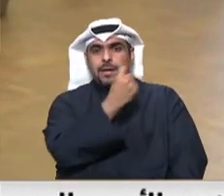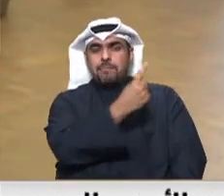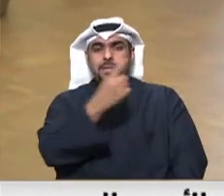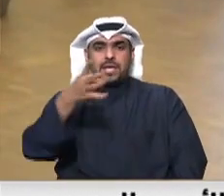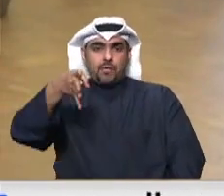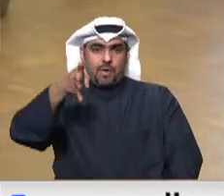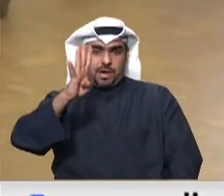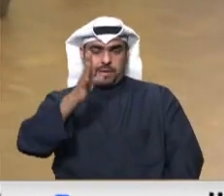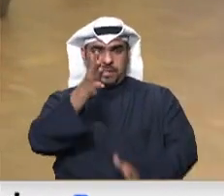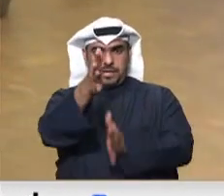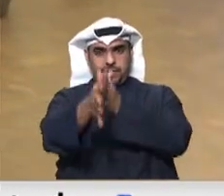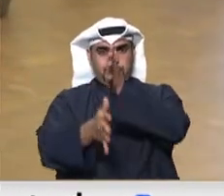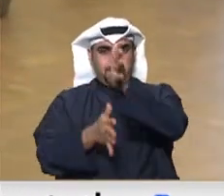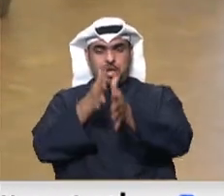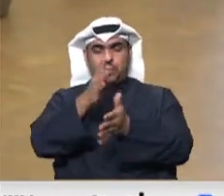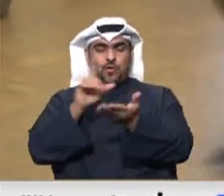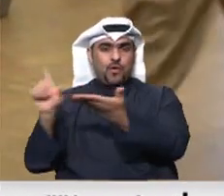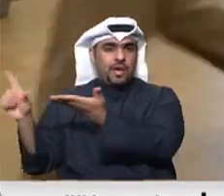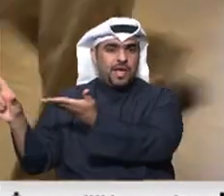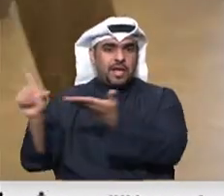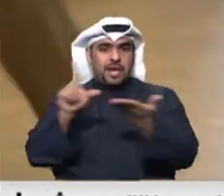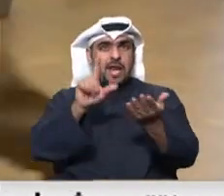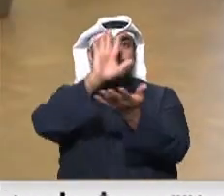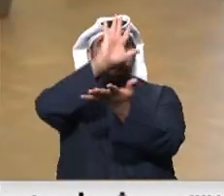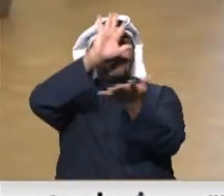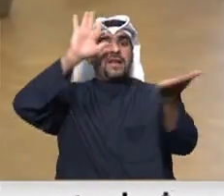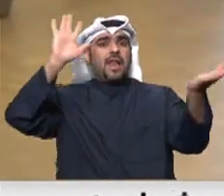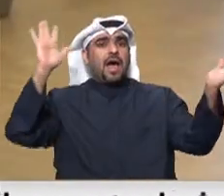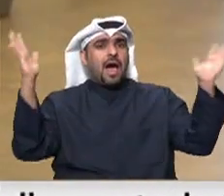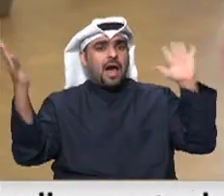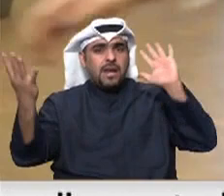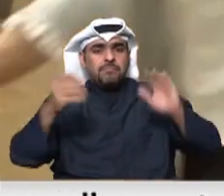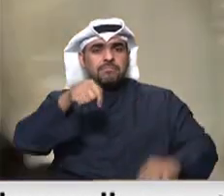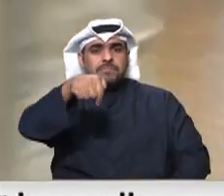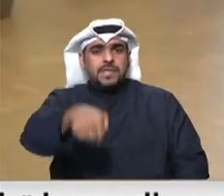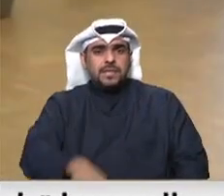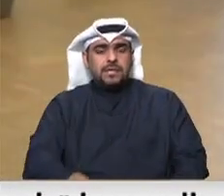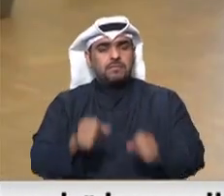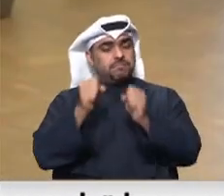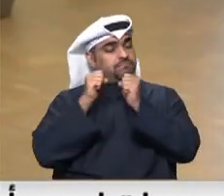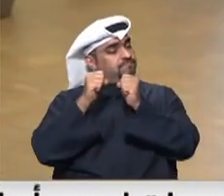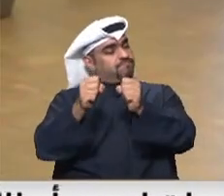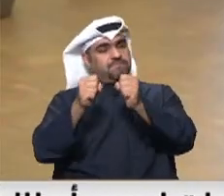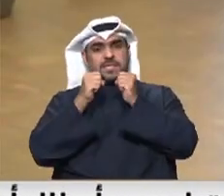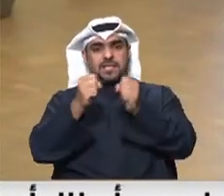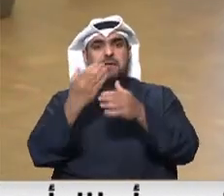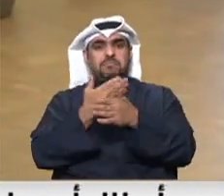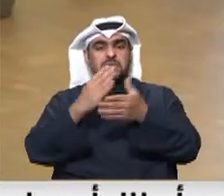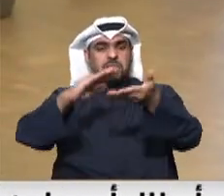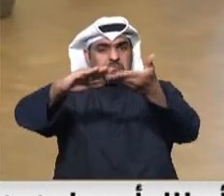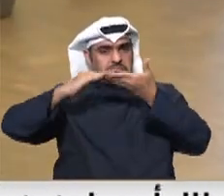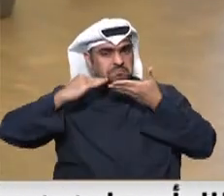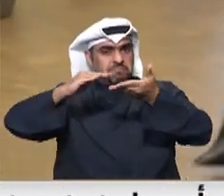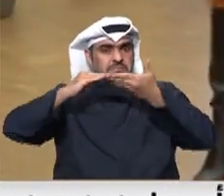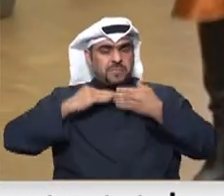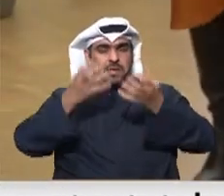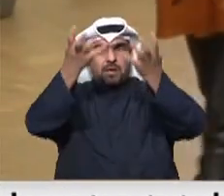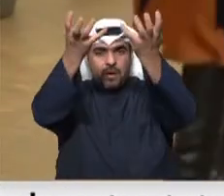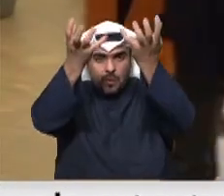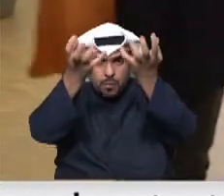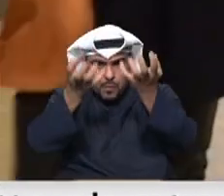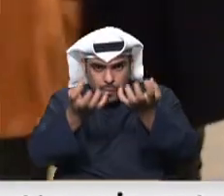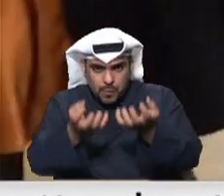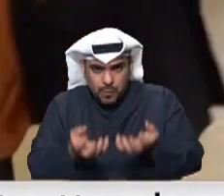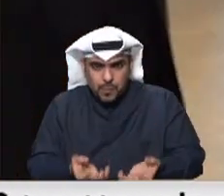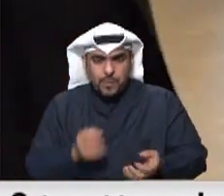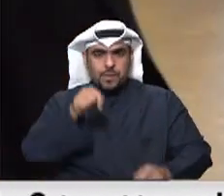114 مليون لاجئ حول العالم يواجهون أصعب المراحل بعد تراجع الدعم الدولي الذي أوقع